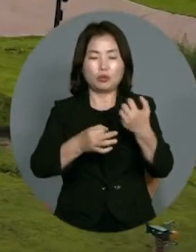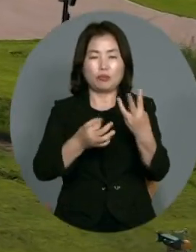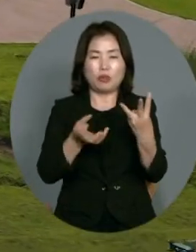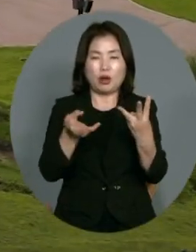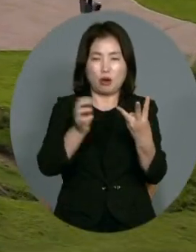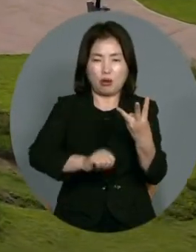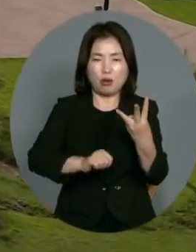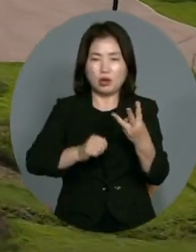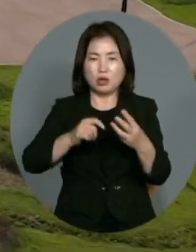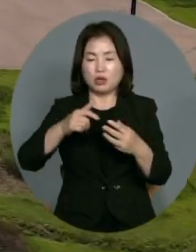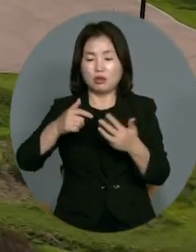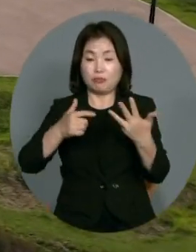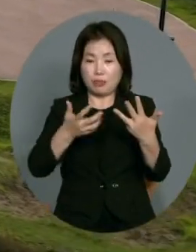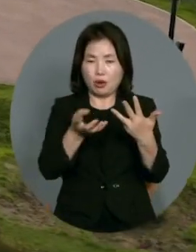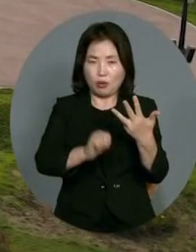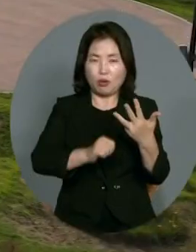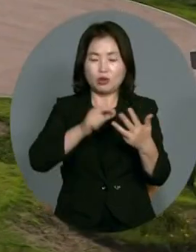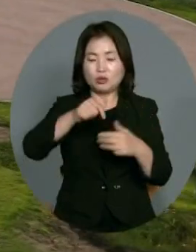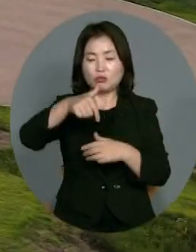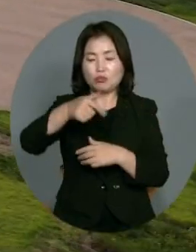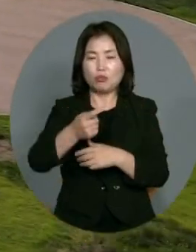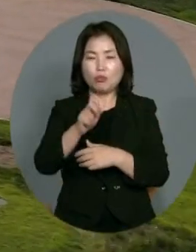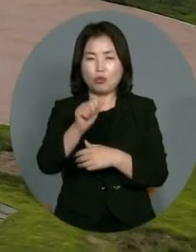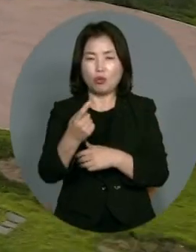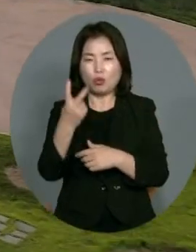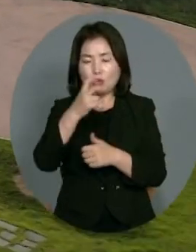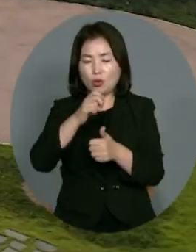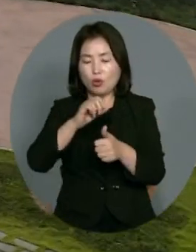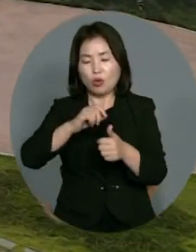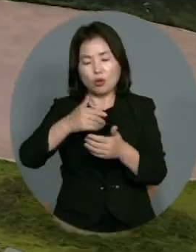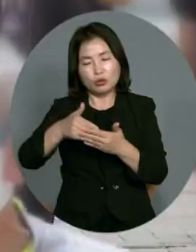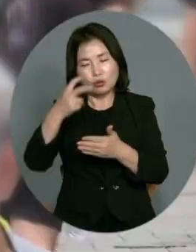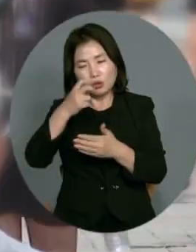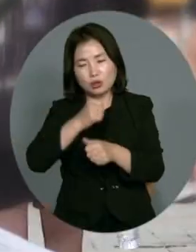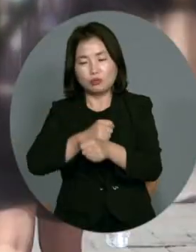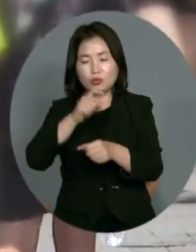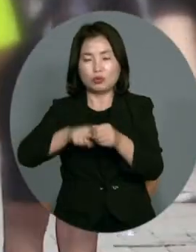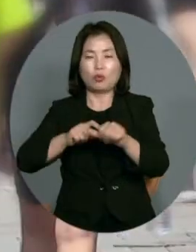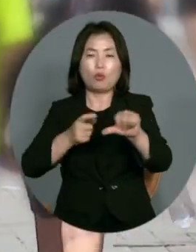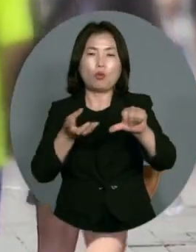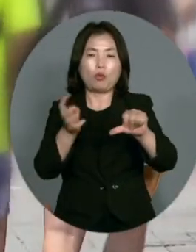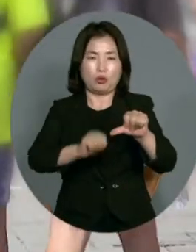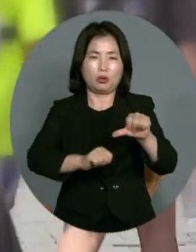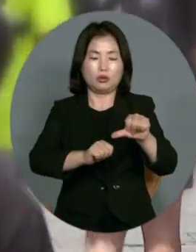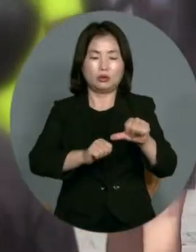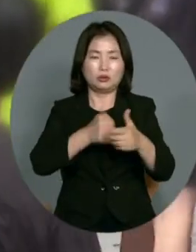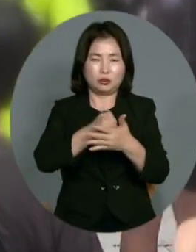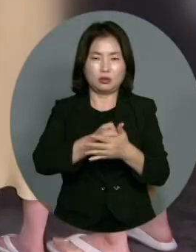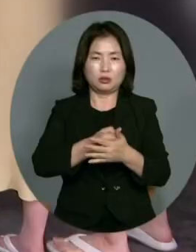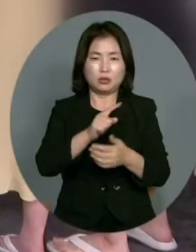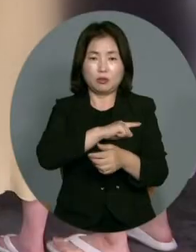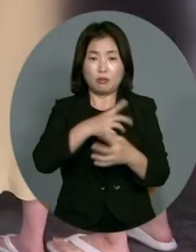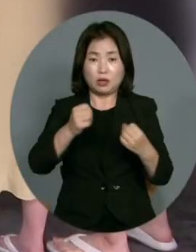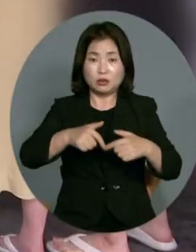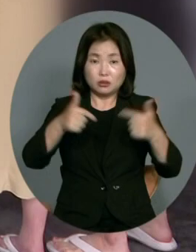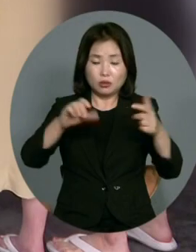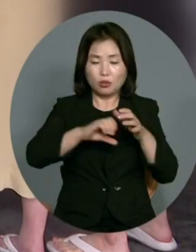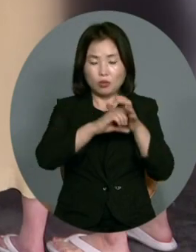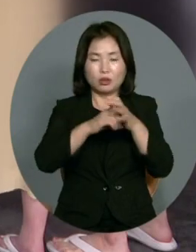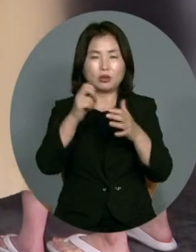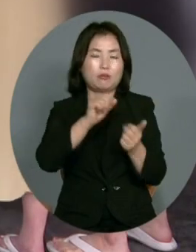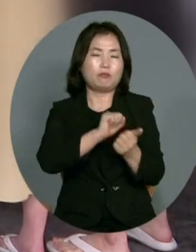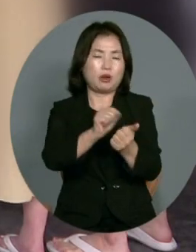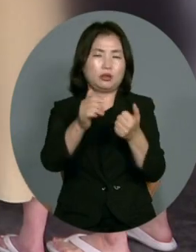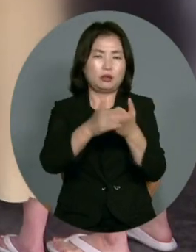원, 금호강 수변 개발을 위한 용역에 5억 원을 편성했습니다. 가장 많이 늘어난 부문은 코로나19